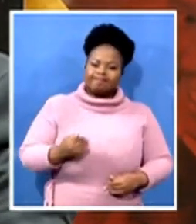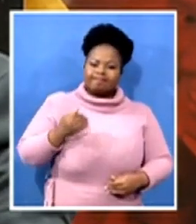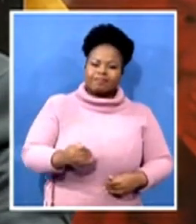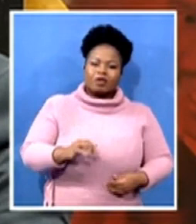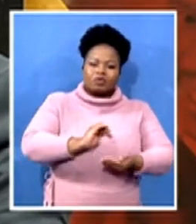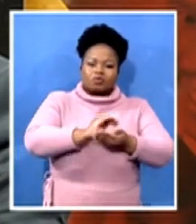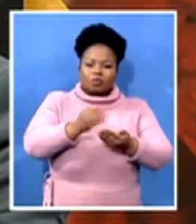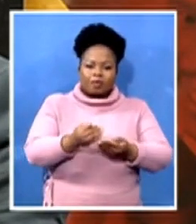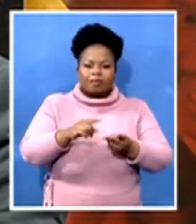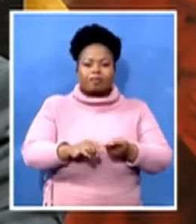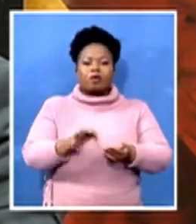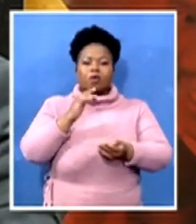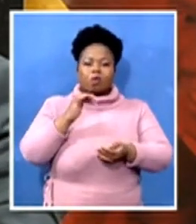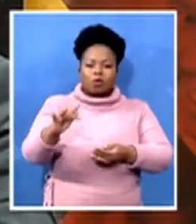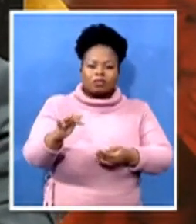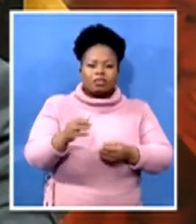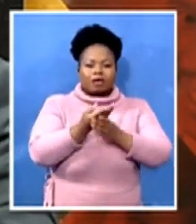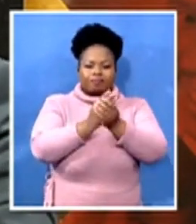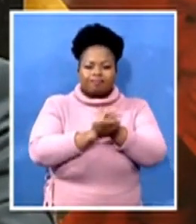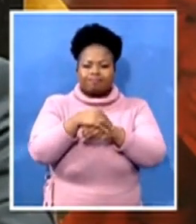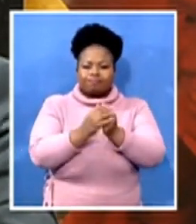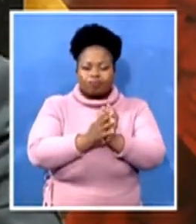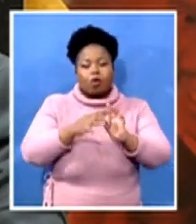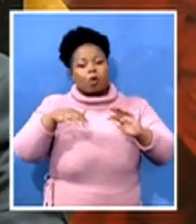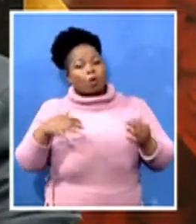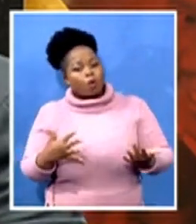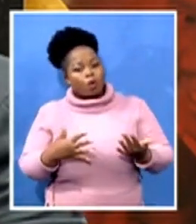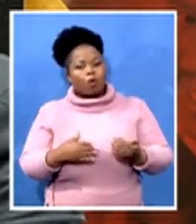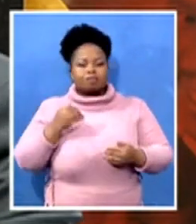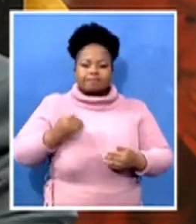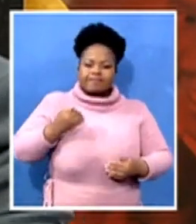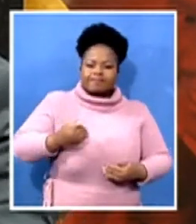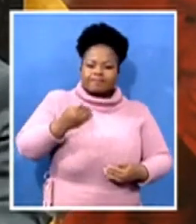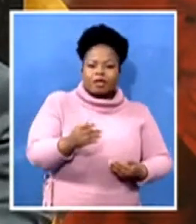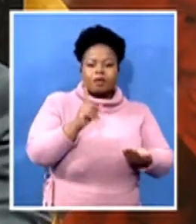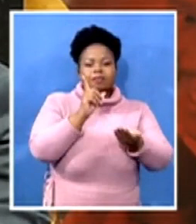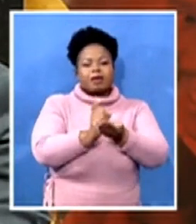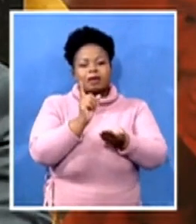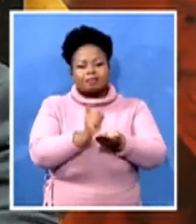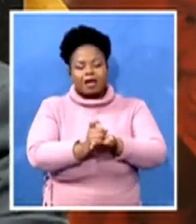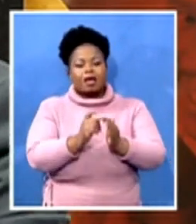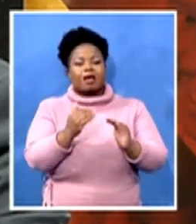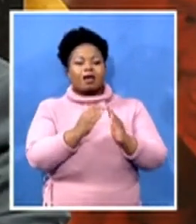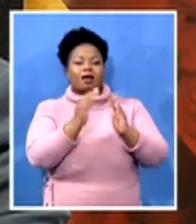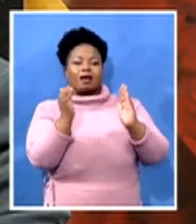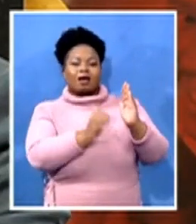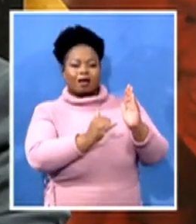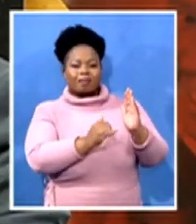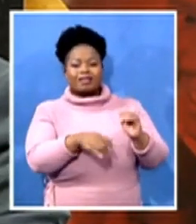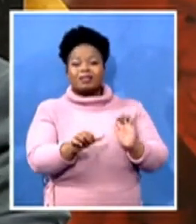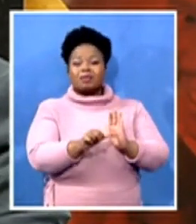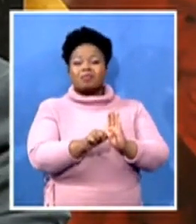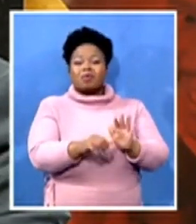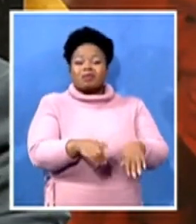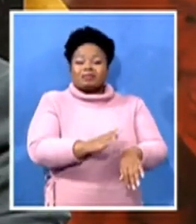okanye basanitize rhoqo, bahlale ezindlini, baphume xa kunyanzelekile, bagcine